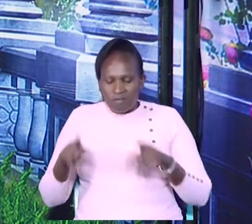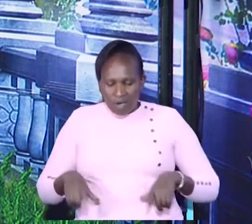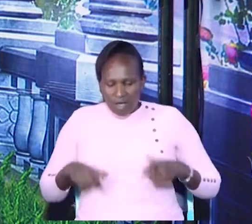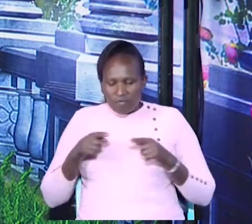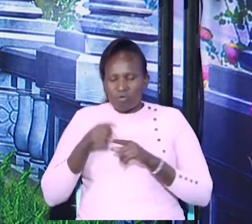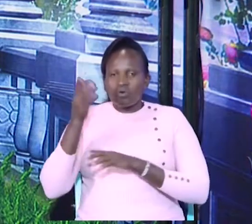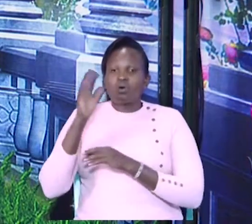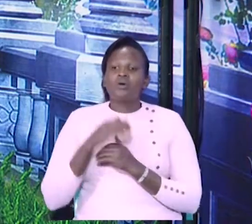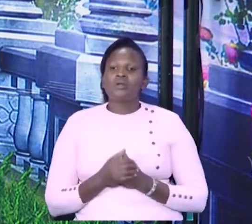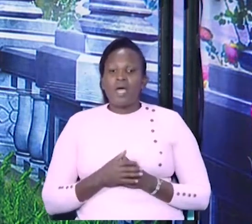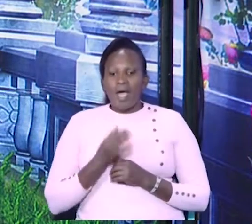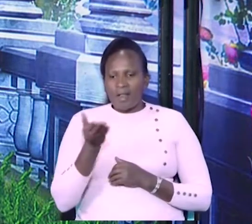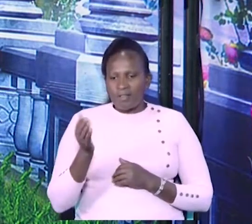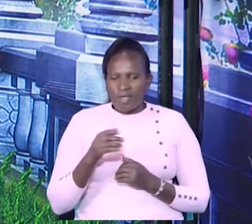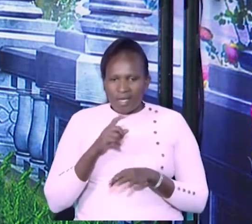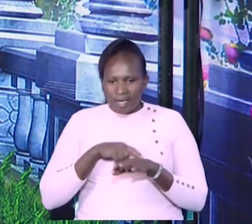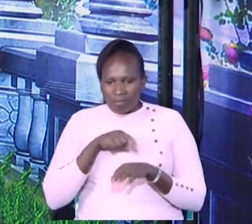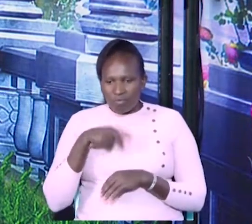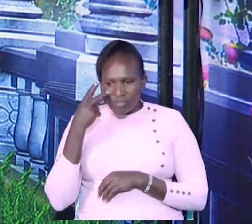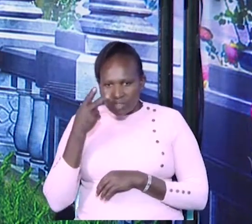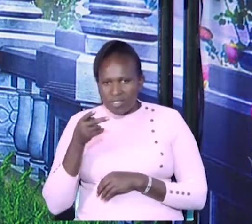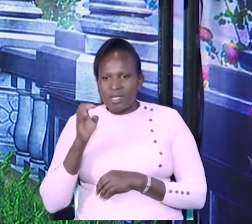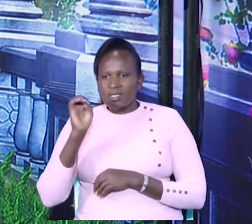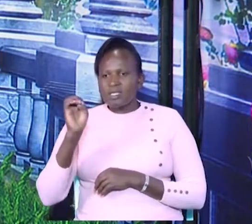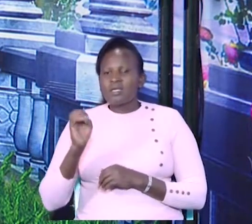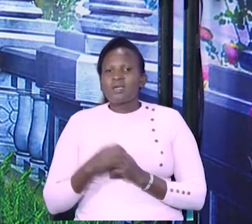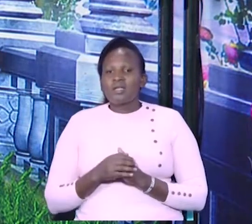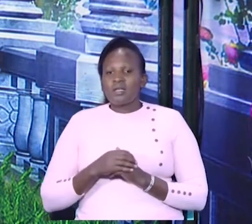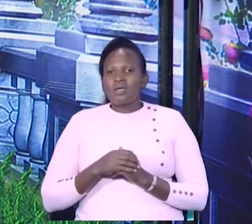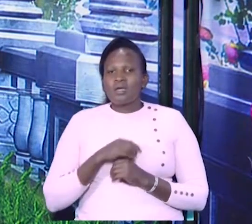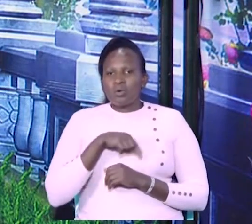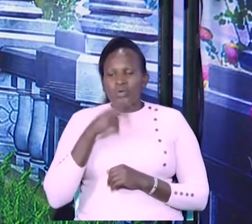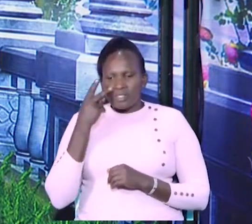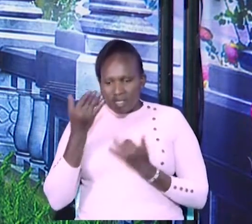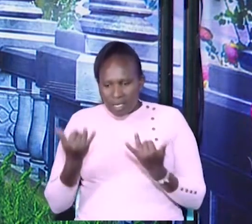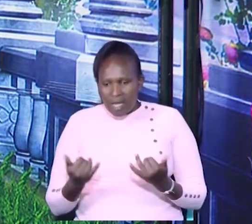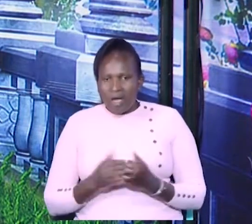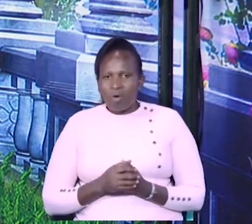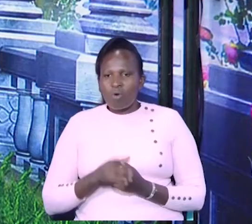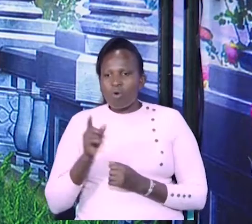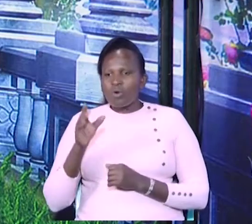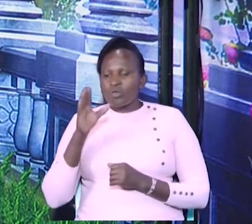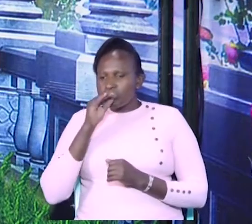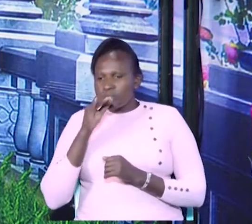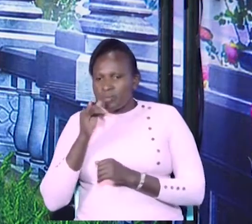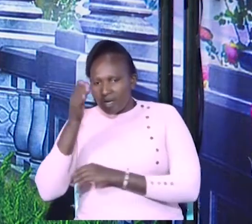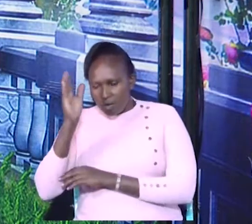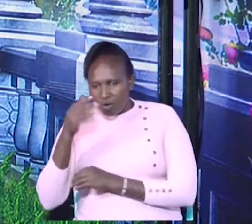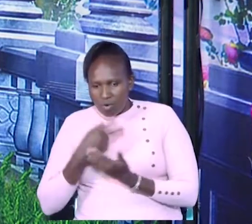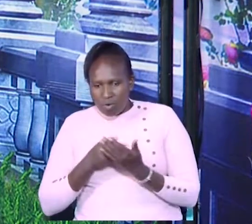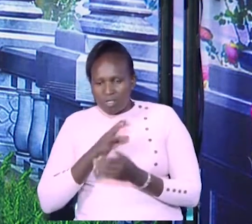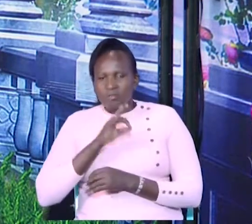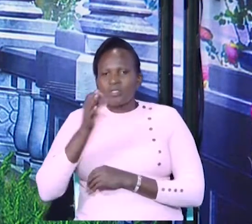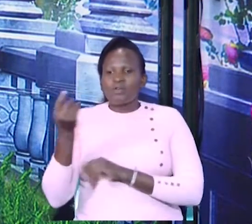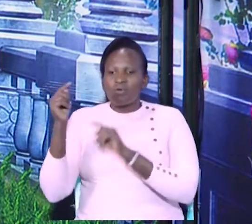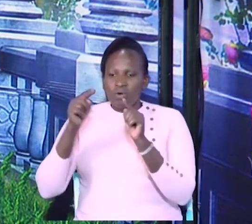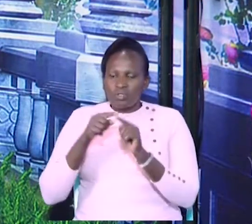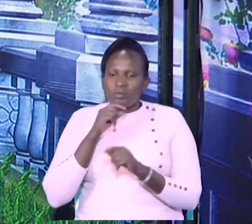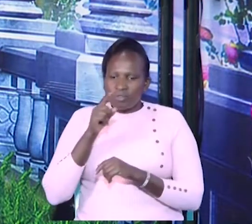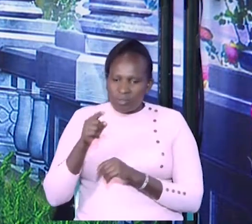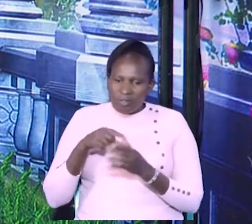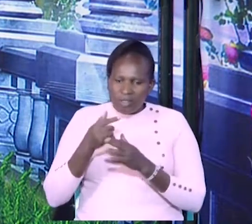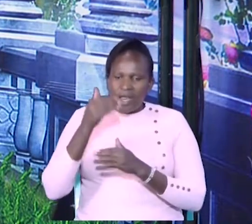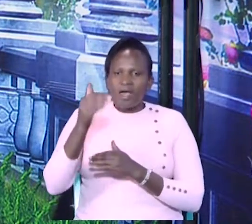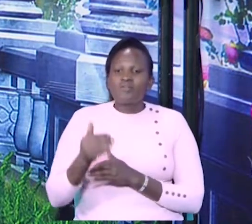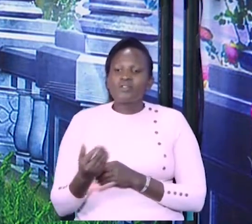kwa Mungu. Na hapa wakati tunaona Ezekiel, tunaona hapa ananenewa na roho wa Mungu amemkujia, na baada